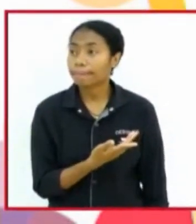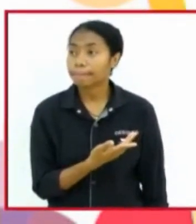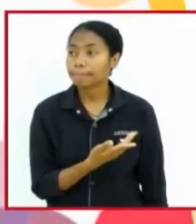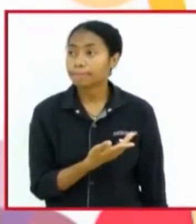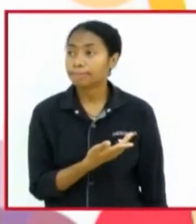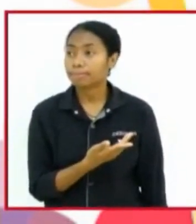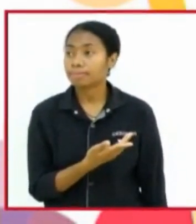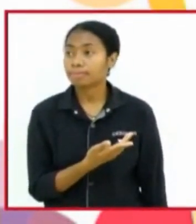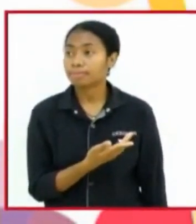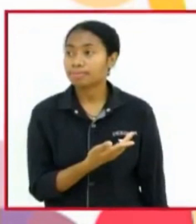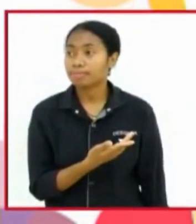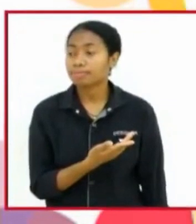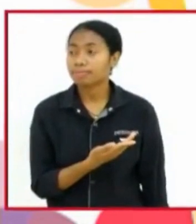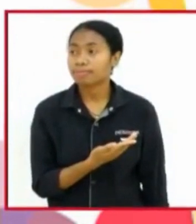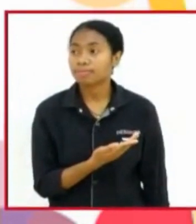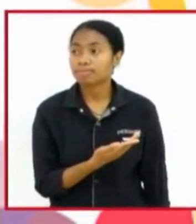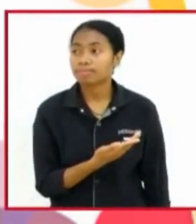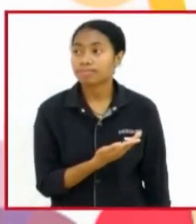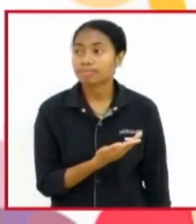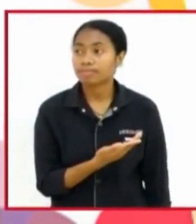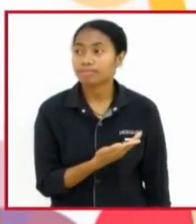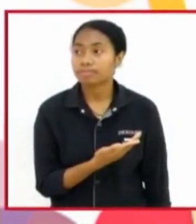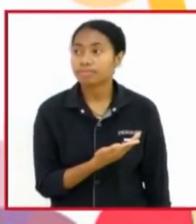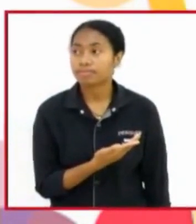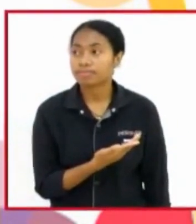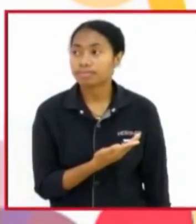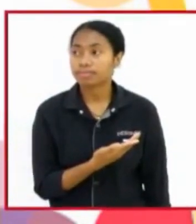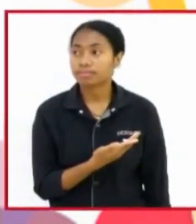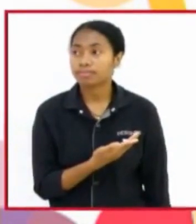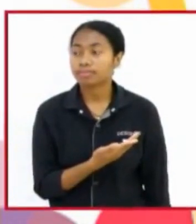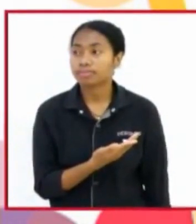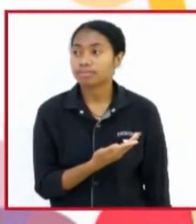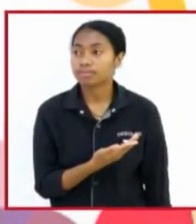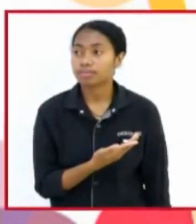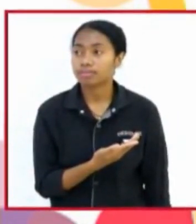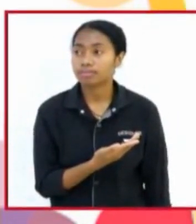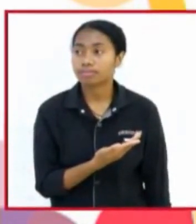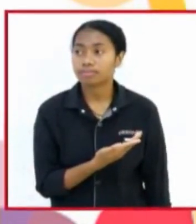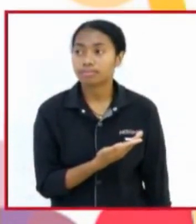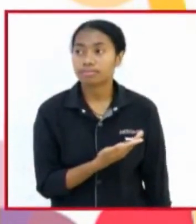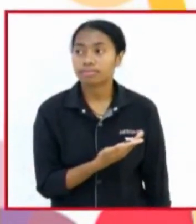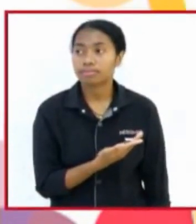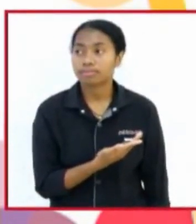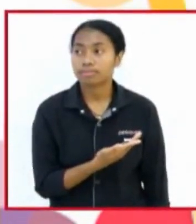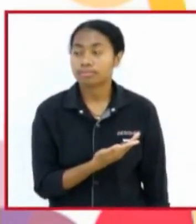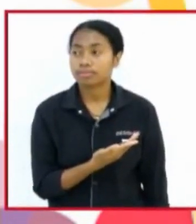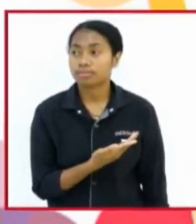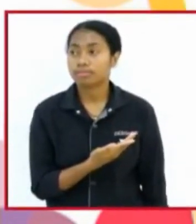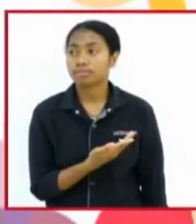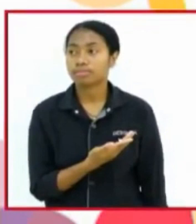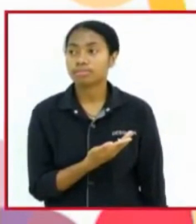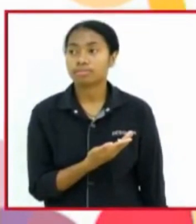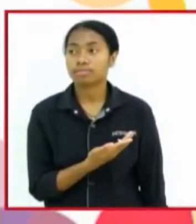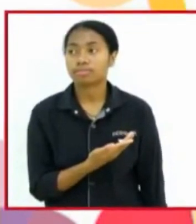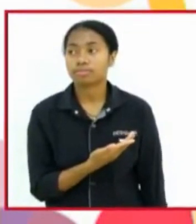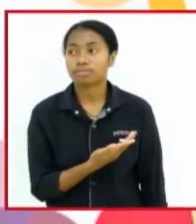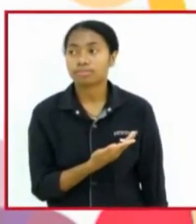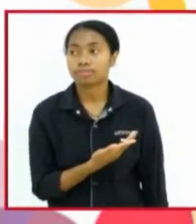Prancis tewas 10 orang terluka 33 Israel tewas 186 terluka